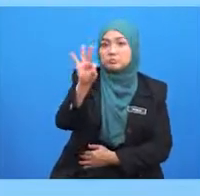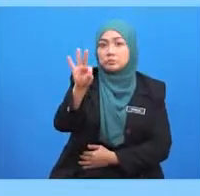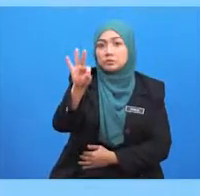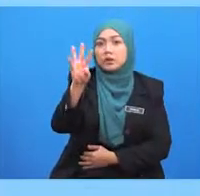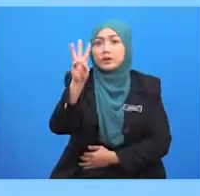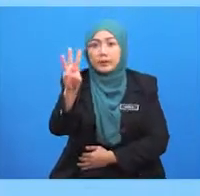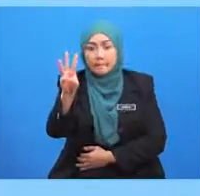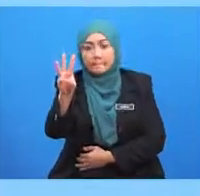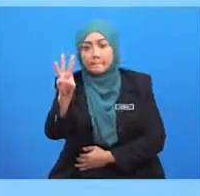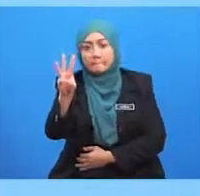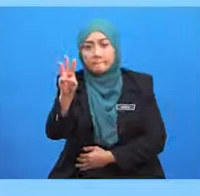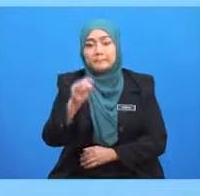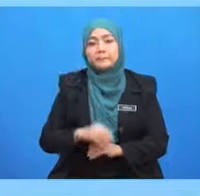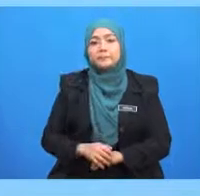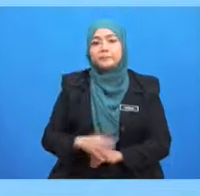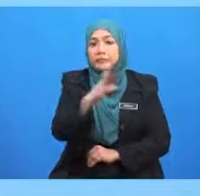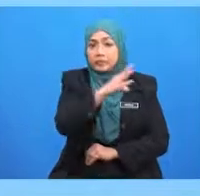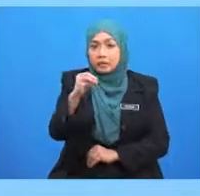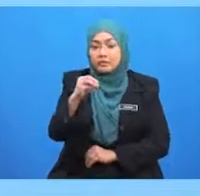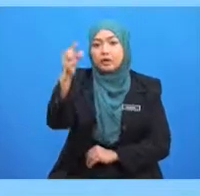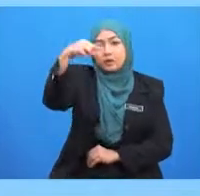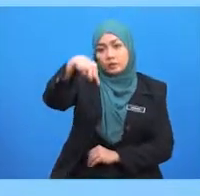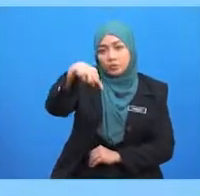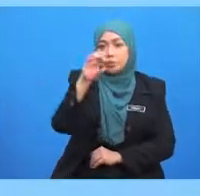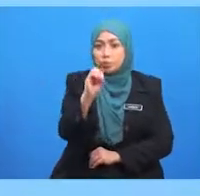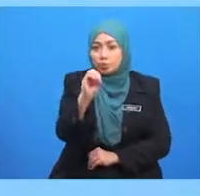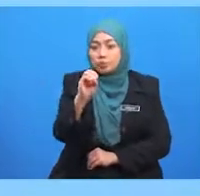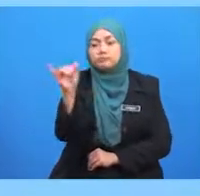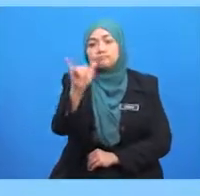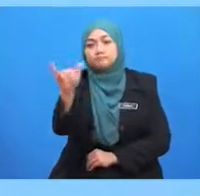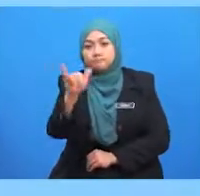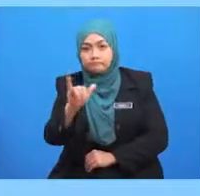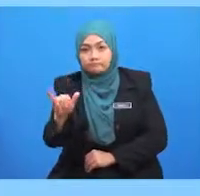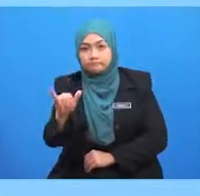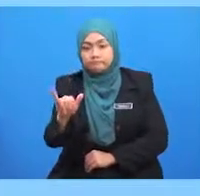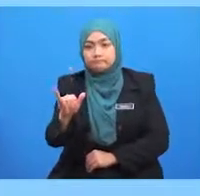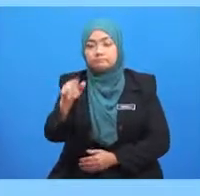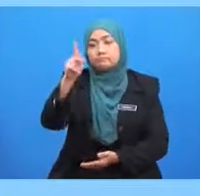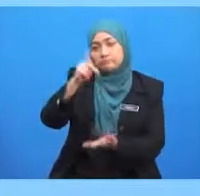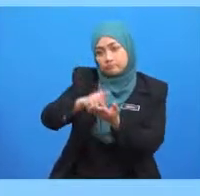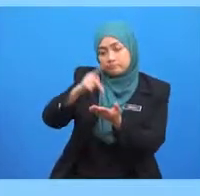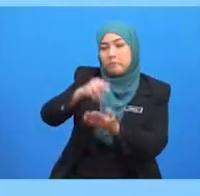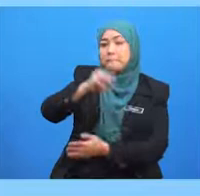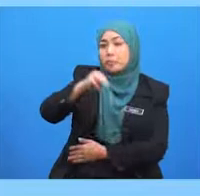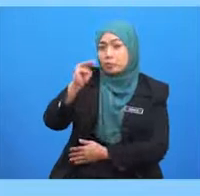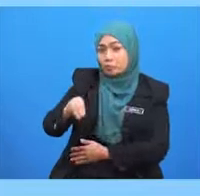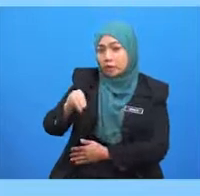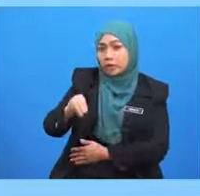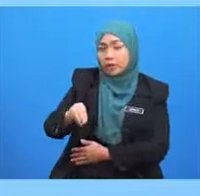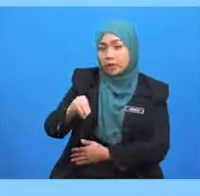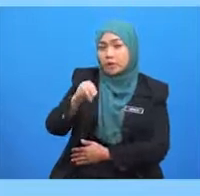196 urang dan yusivar ialah bilangan murid pada tahun